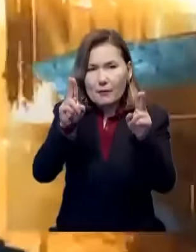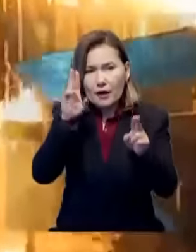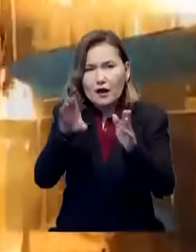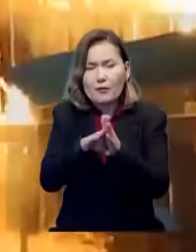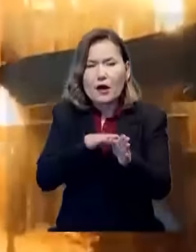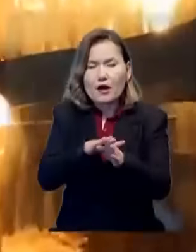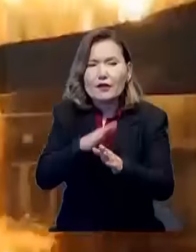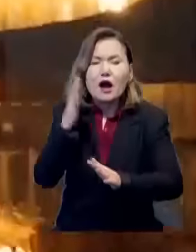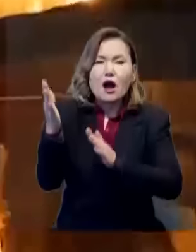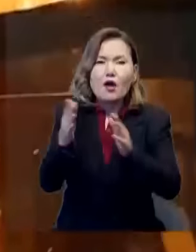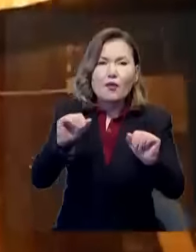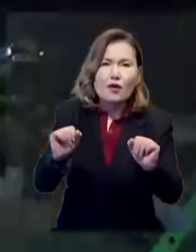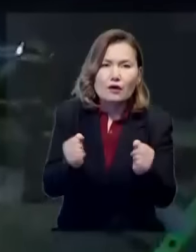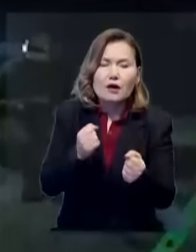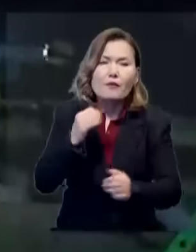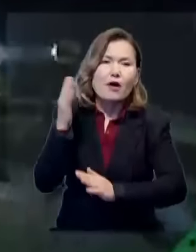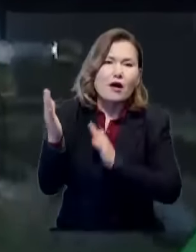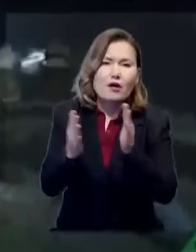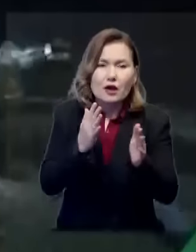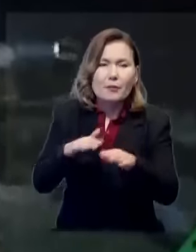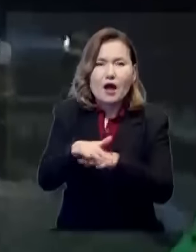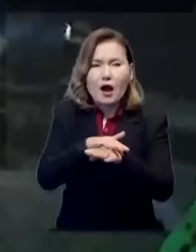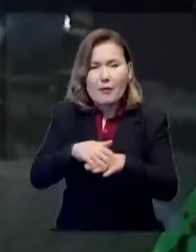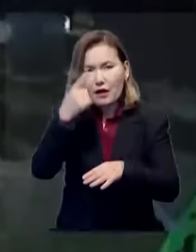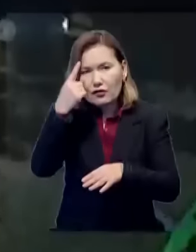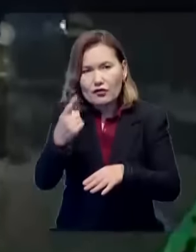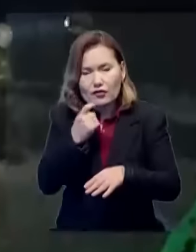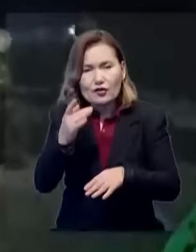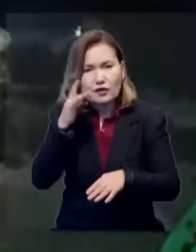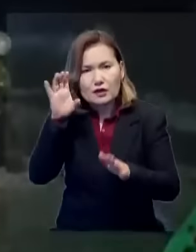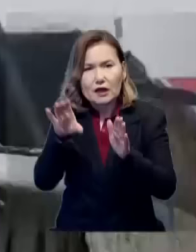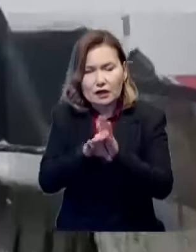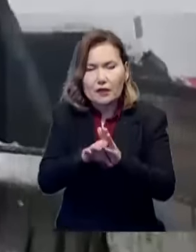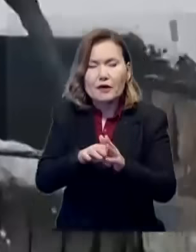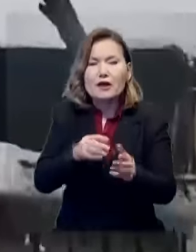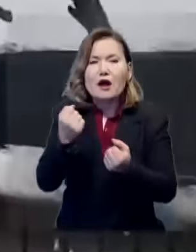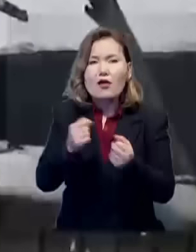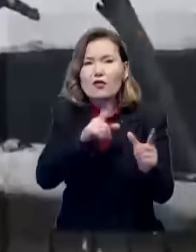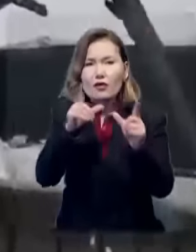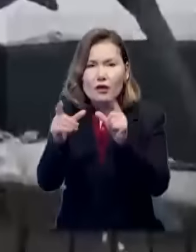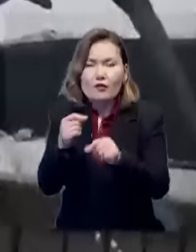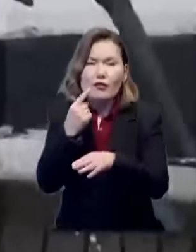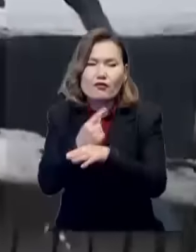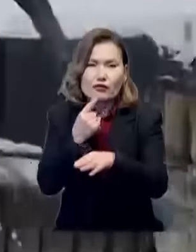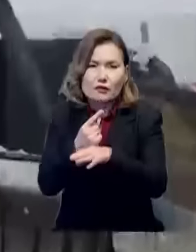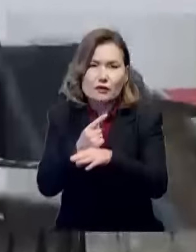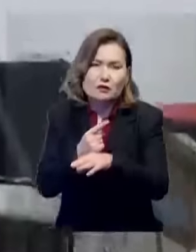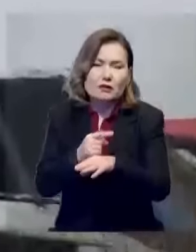ауа райының өзгеруі, жабылған жолдар туралы хабарламаларды бақылап, алыс сапарға шықпауға кеңес